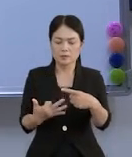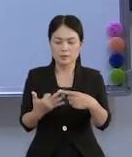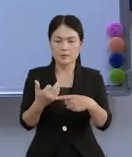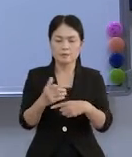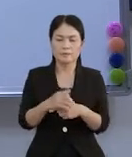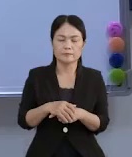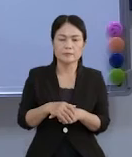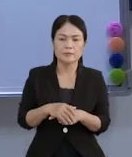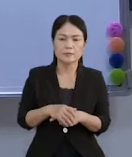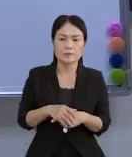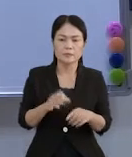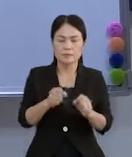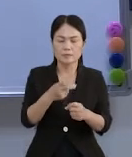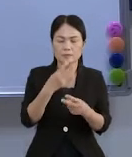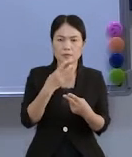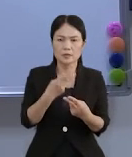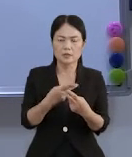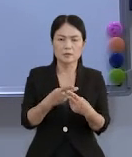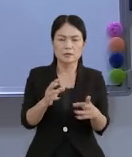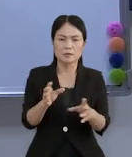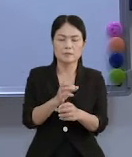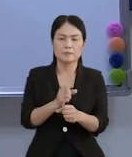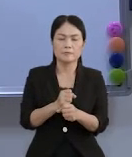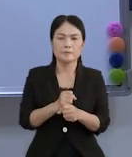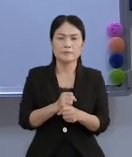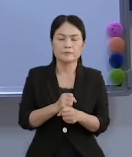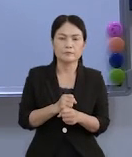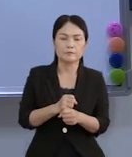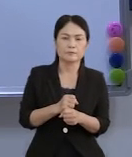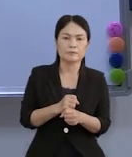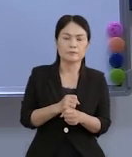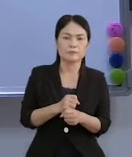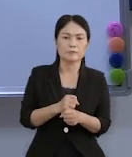bay chẳng những ai chơi tha ban hà